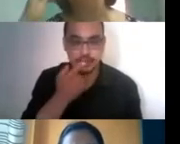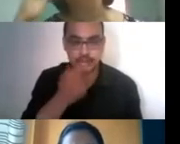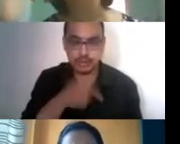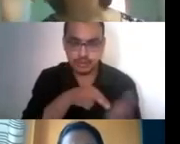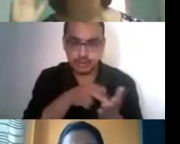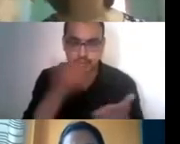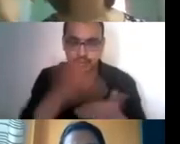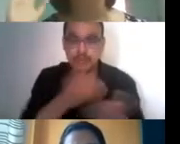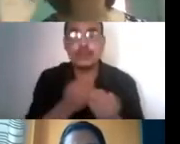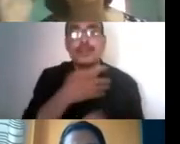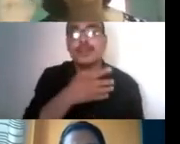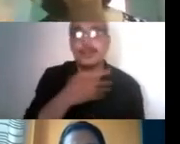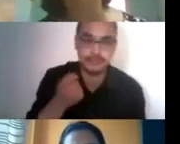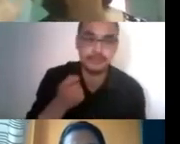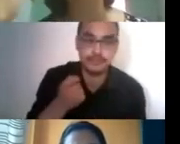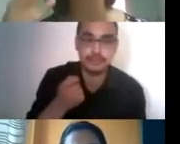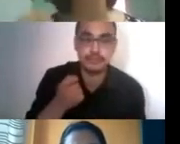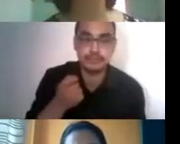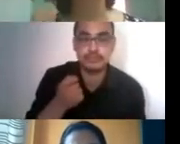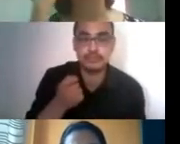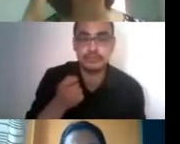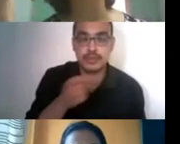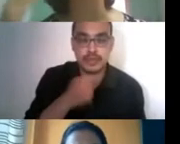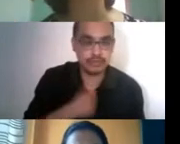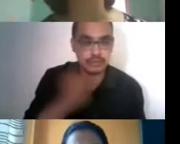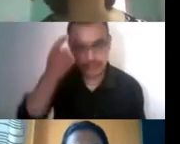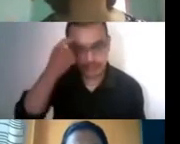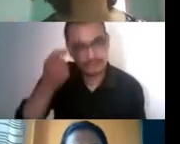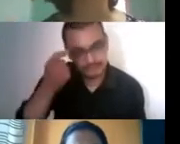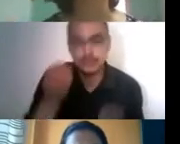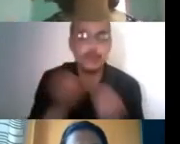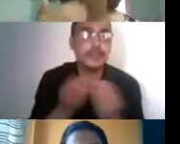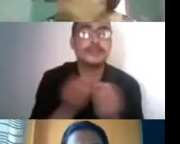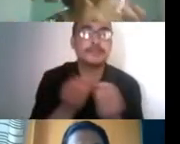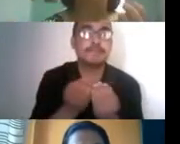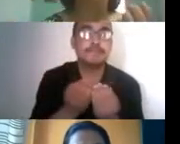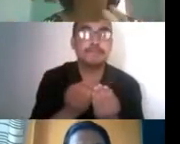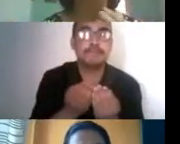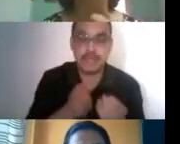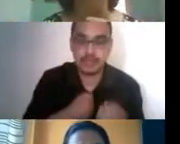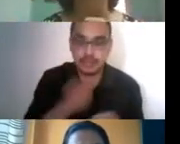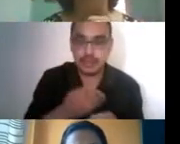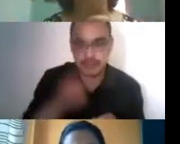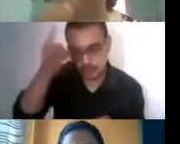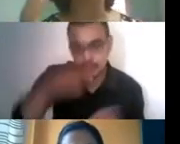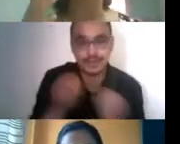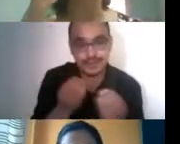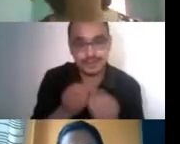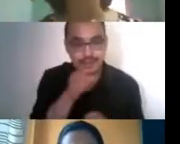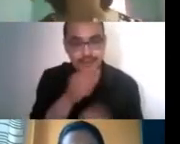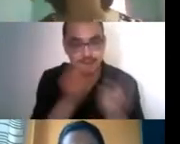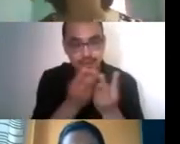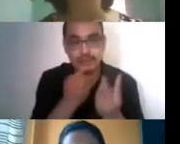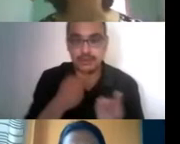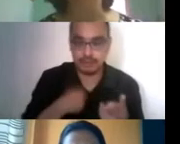लागि गएर के अरे ड्याङ ड्याङ ड्याङ टाउको भित्तामा फुटाउने, आफूलाई हार्म पुर्याउने, तिमीले यसो गर्यो भने म